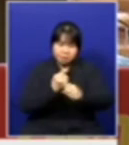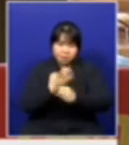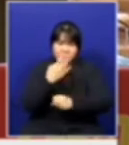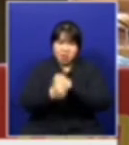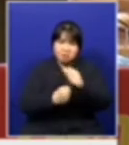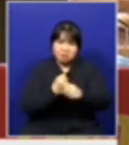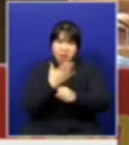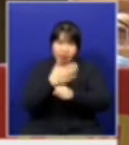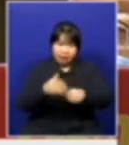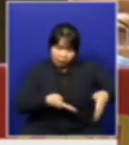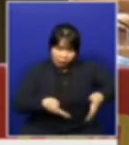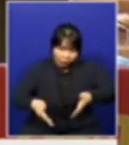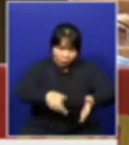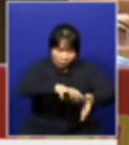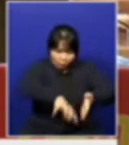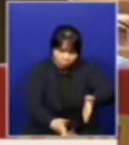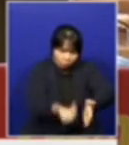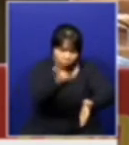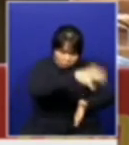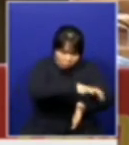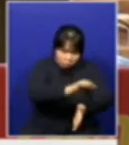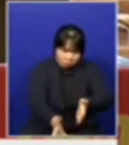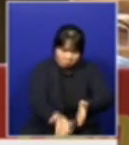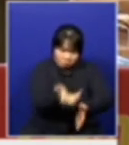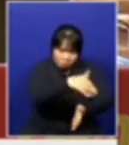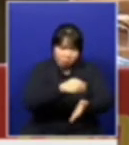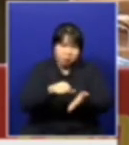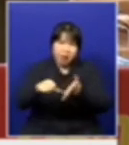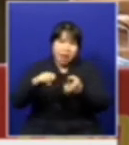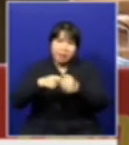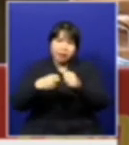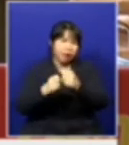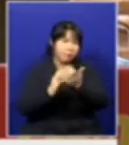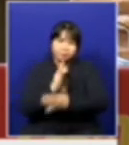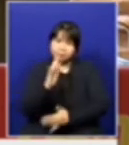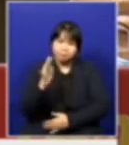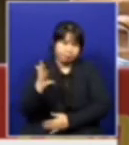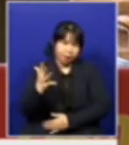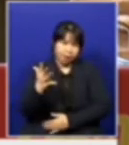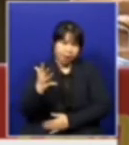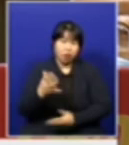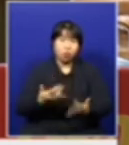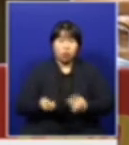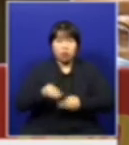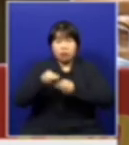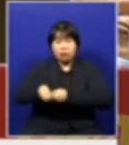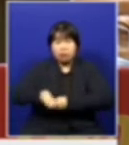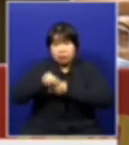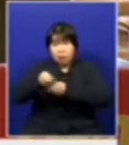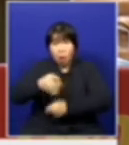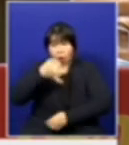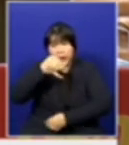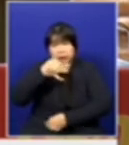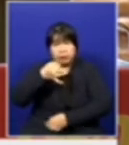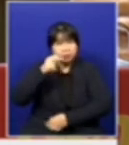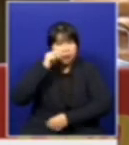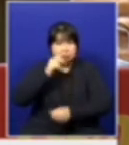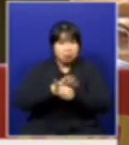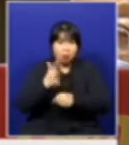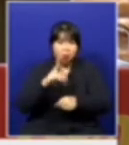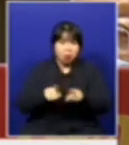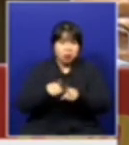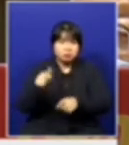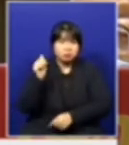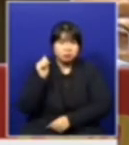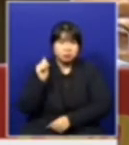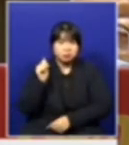ได้แก้ปัญหาเรื่องน้ำให้กับประชาชนได้เท่าที่ควรวันนี้เกษตรกรยังคงขาดแคลนน้ำอยู่เพราะฉะ